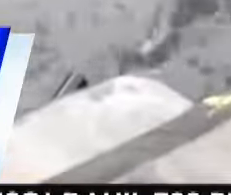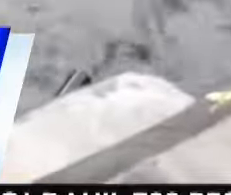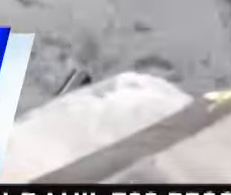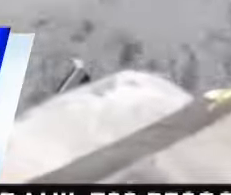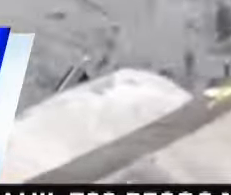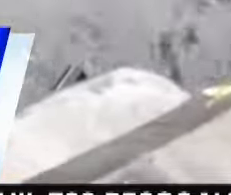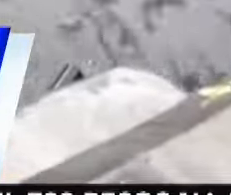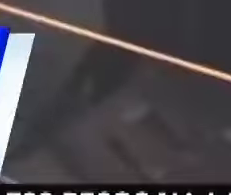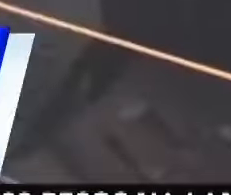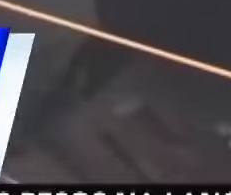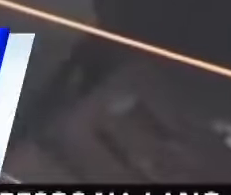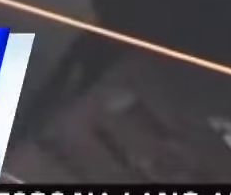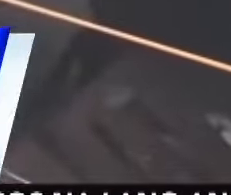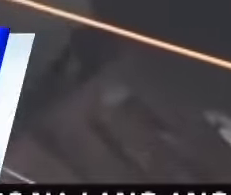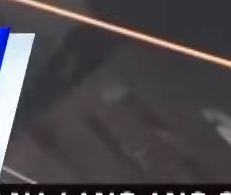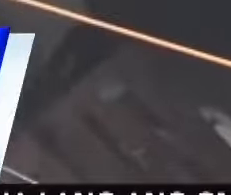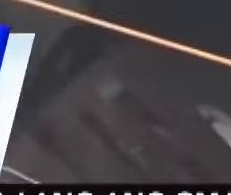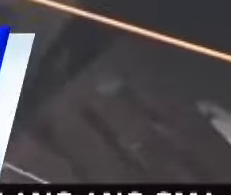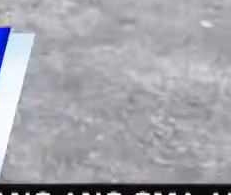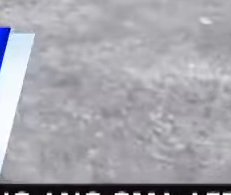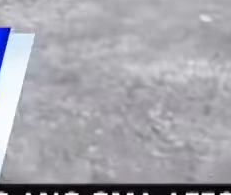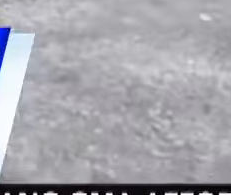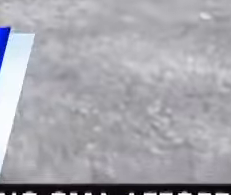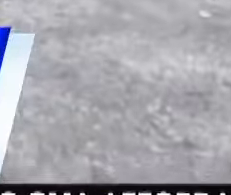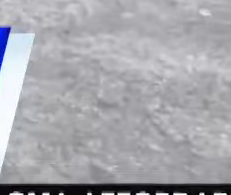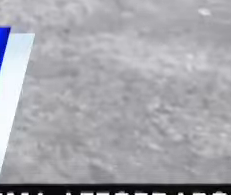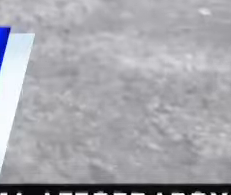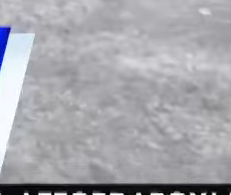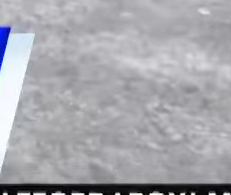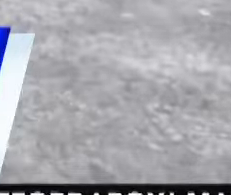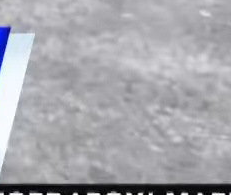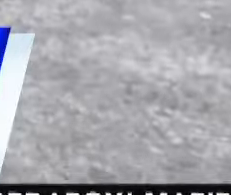ng bubungan yung antas ng tubig.